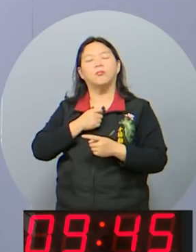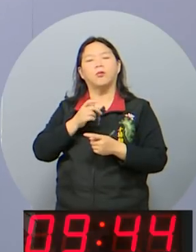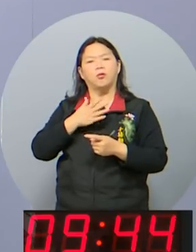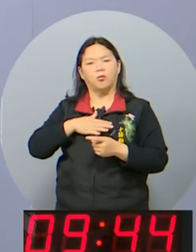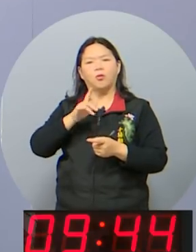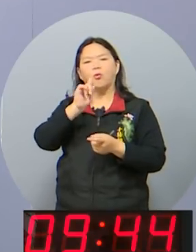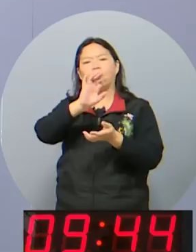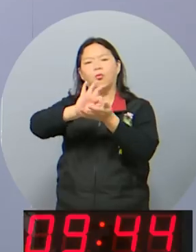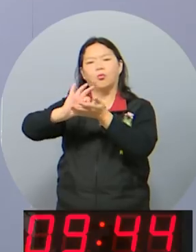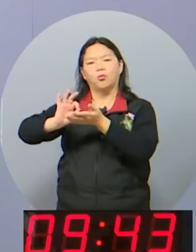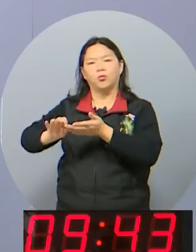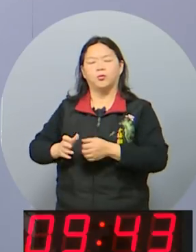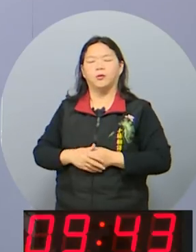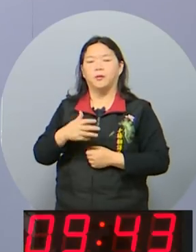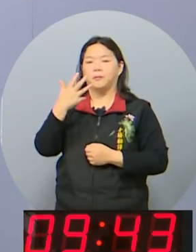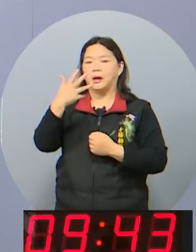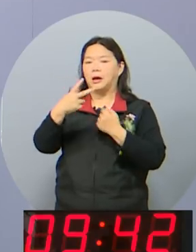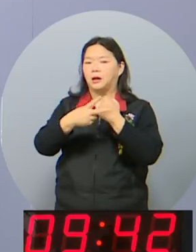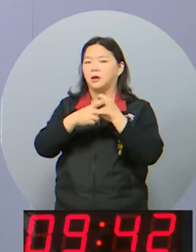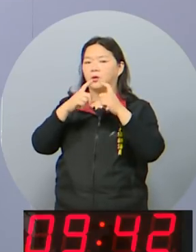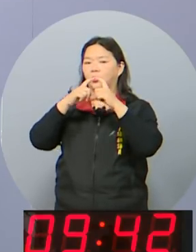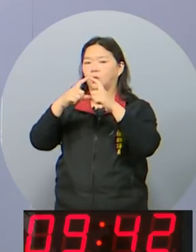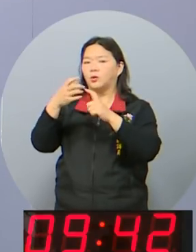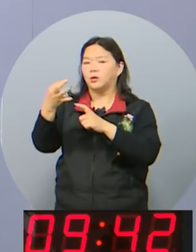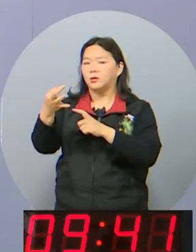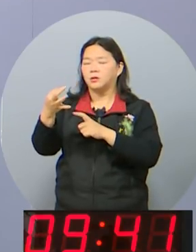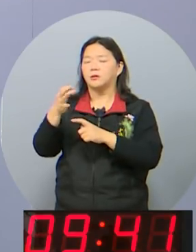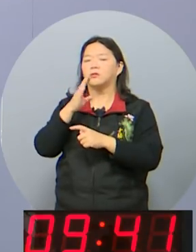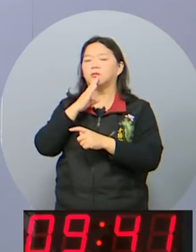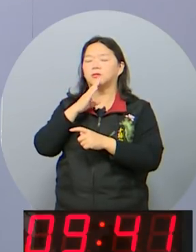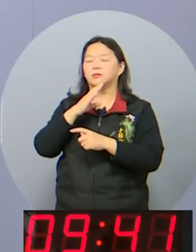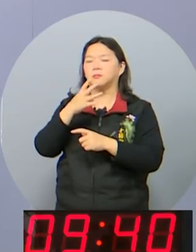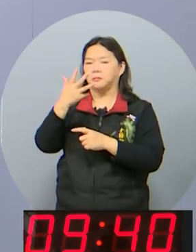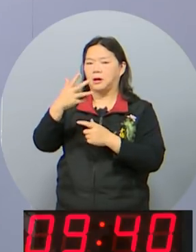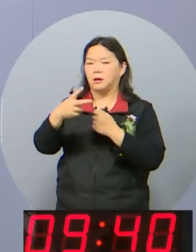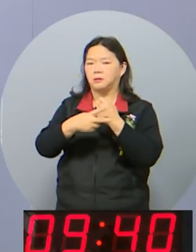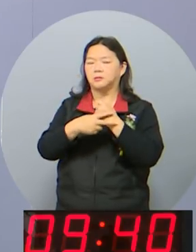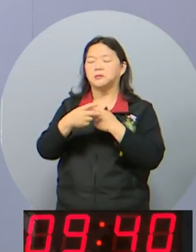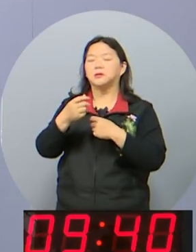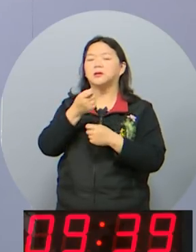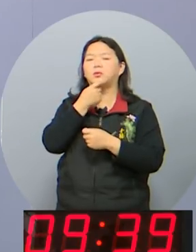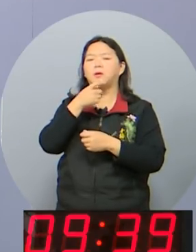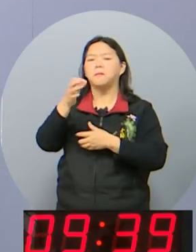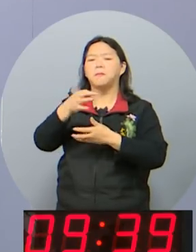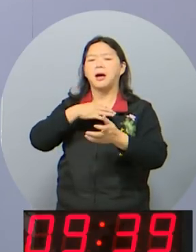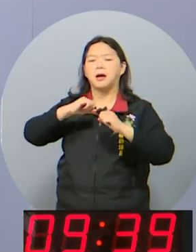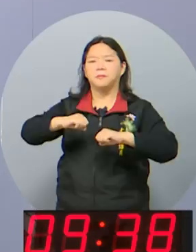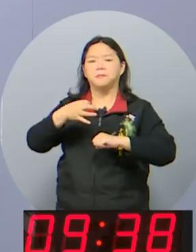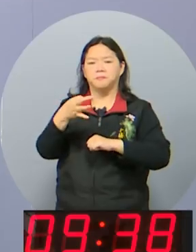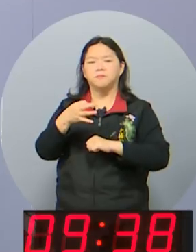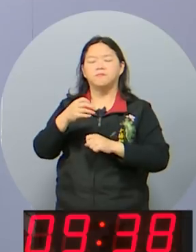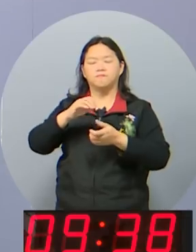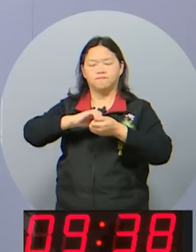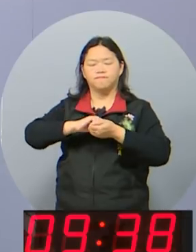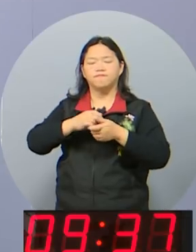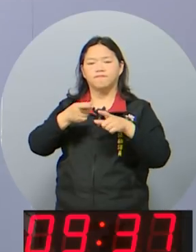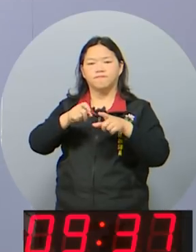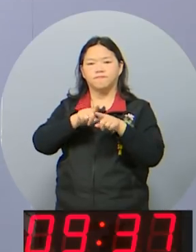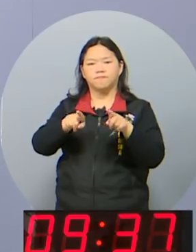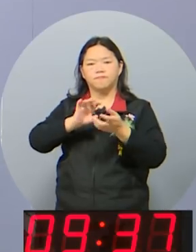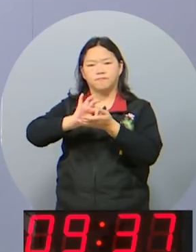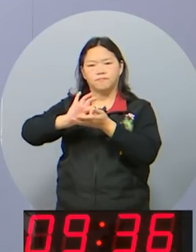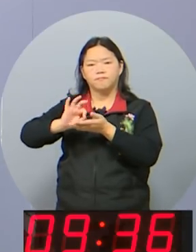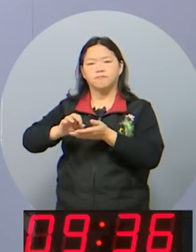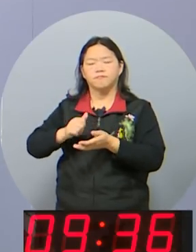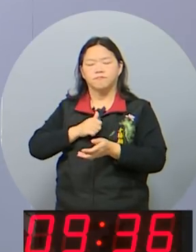然后这些巴黎回馈金，是我们巴黎乡亲的卖命钱，一定要公平使用，然后要